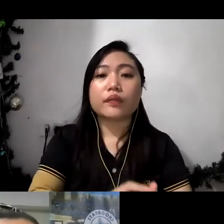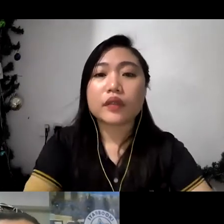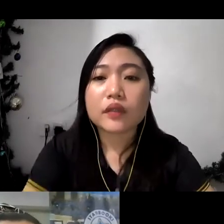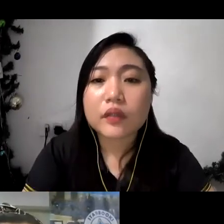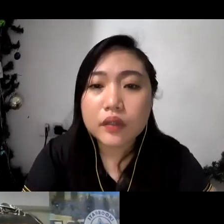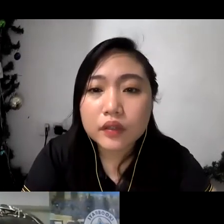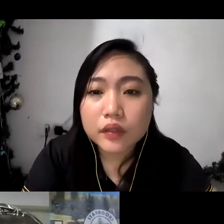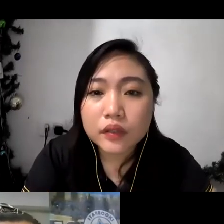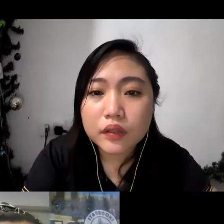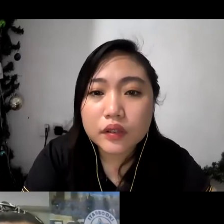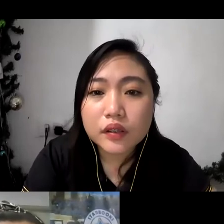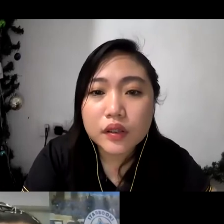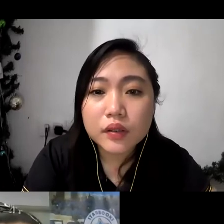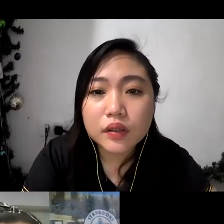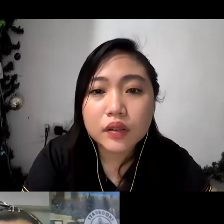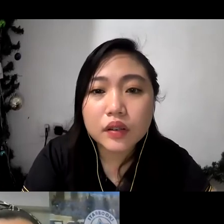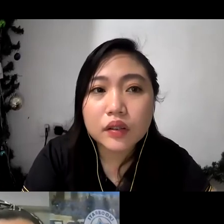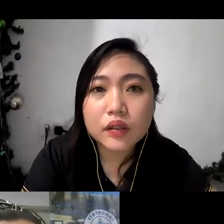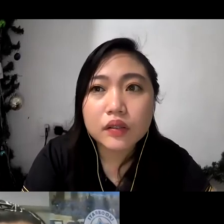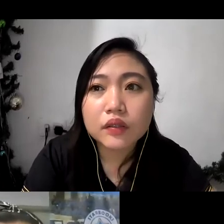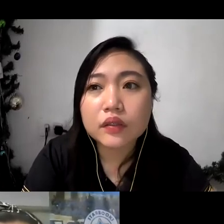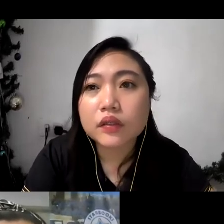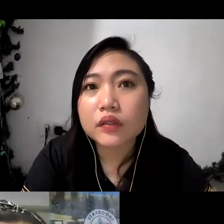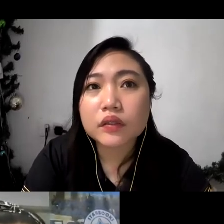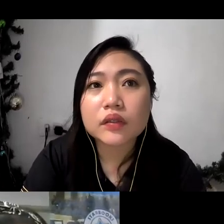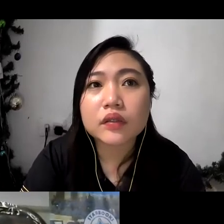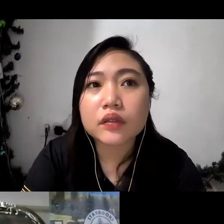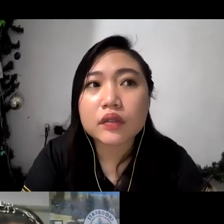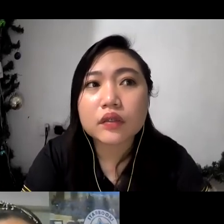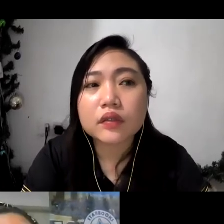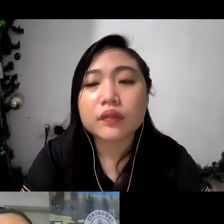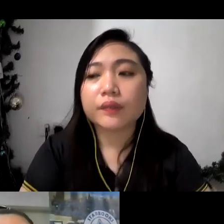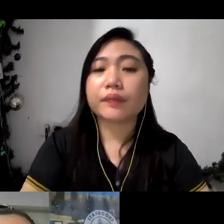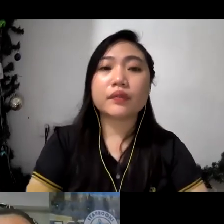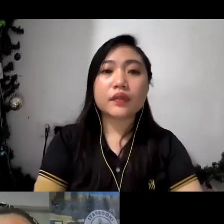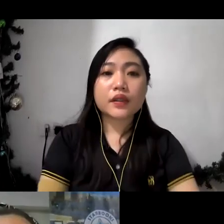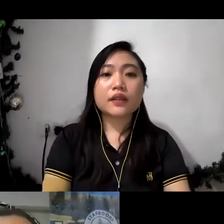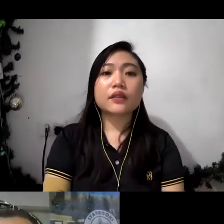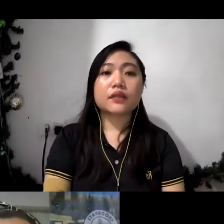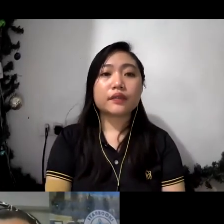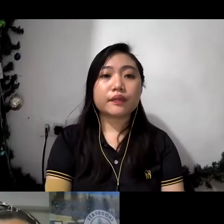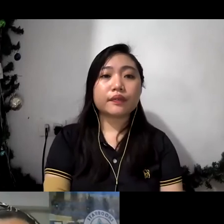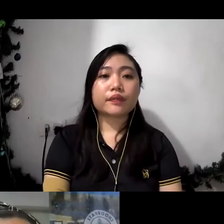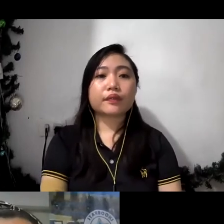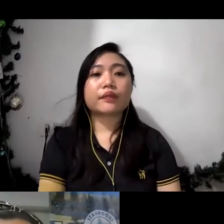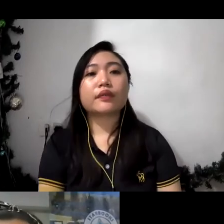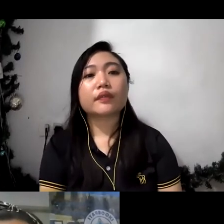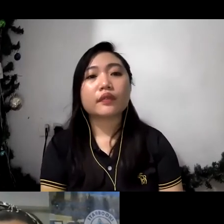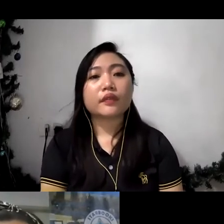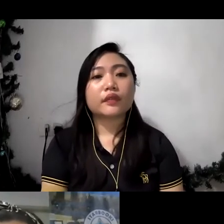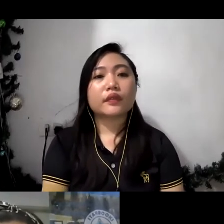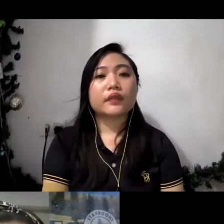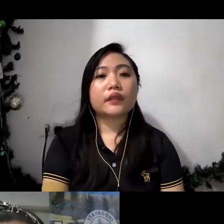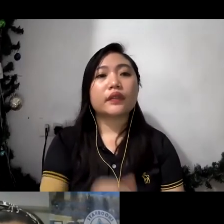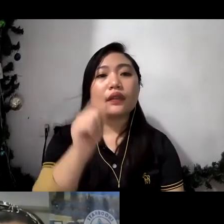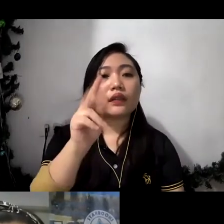anti-vowsy, meron din po bang anti-violence against men? Okay, meron po sa ang anti-bawsi is